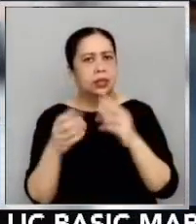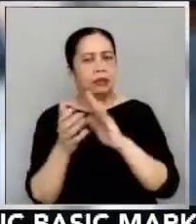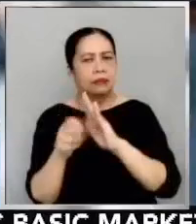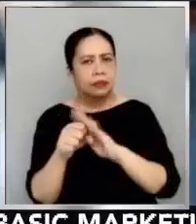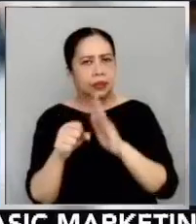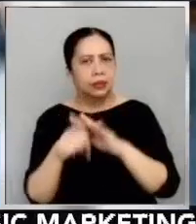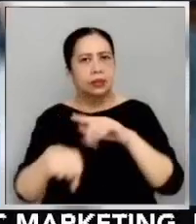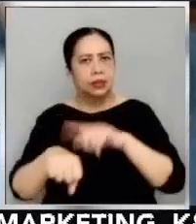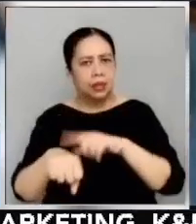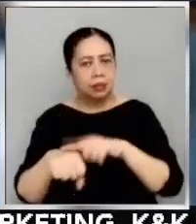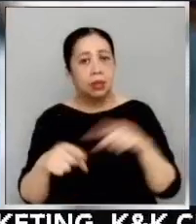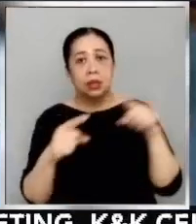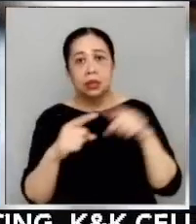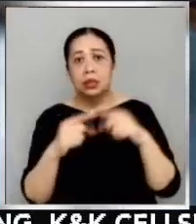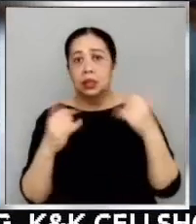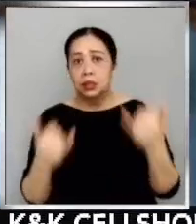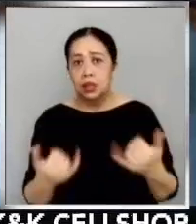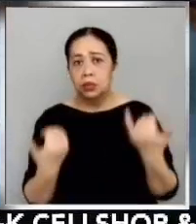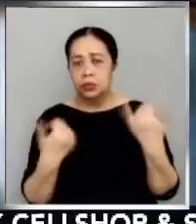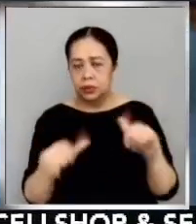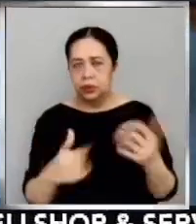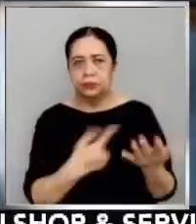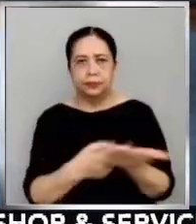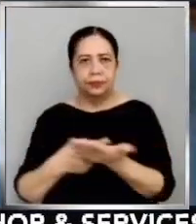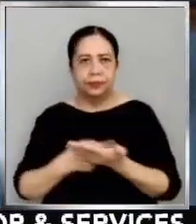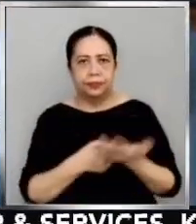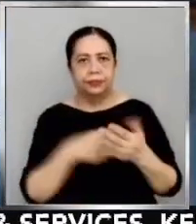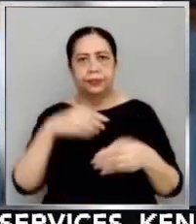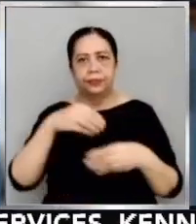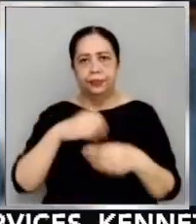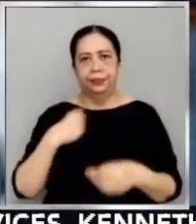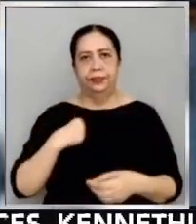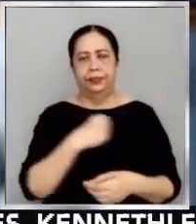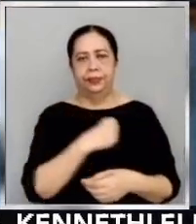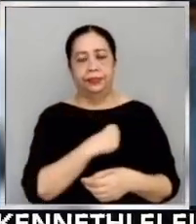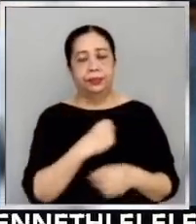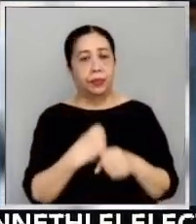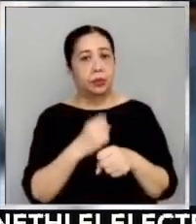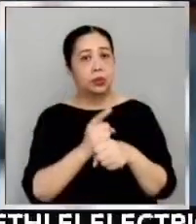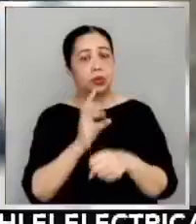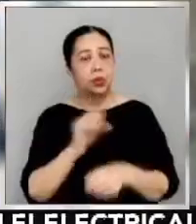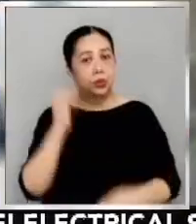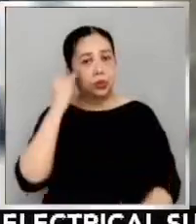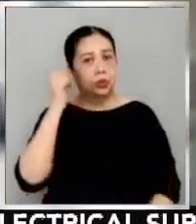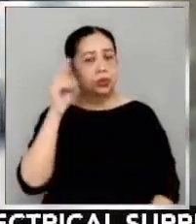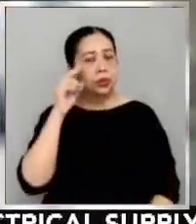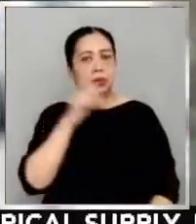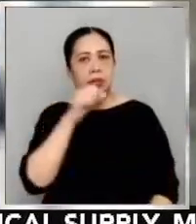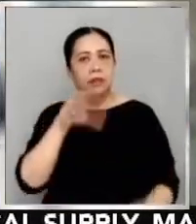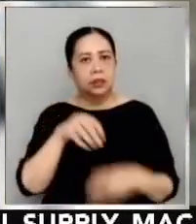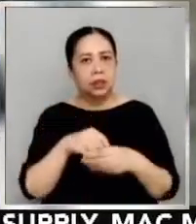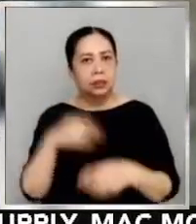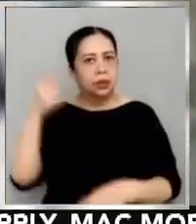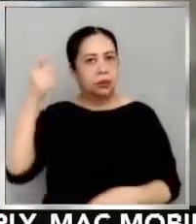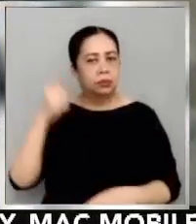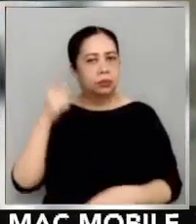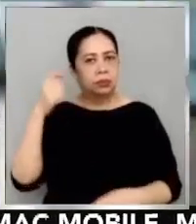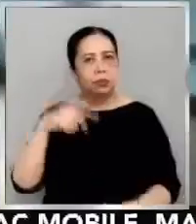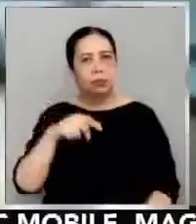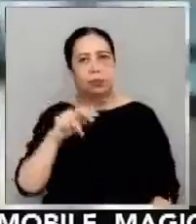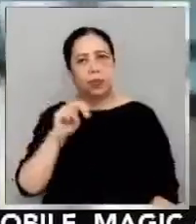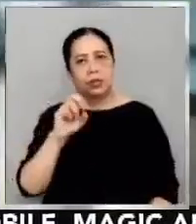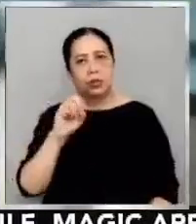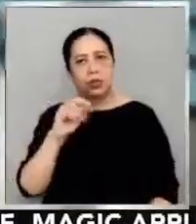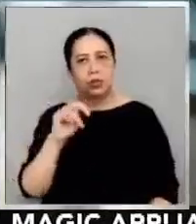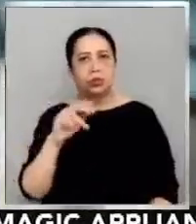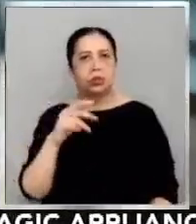hanggang ngayon ay pinagdedebatehan pa sa Senado. Tiniyak naman ni Villanueva na hindi kasama ang pension fund sa Maharlika at kung magdaragdag man ng